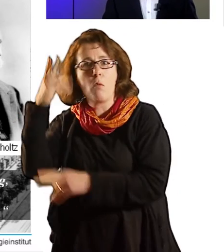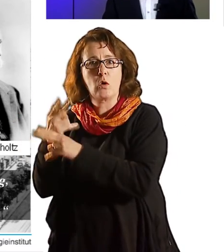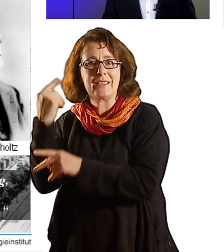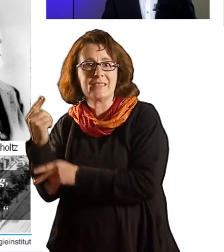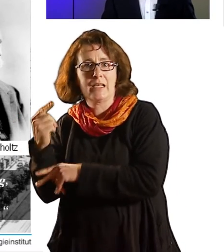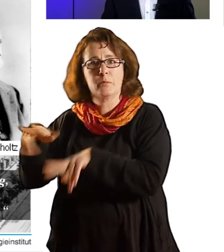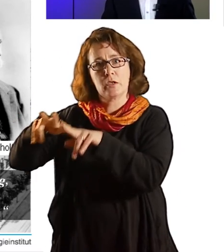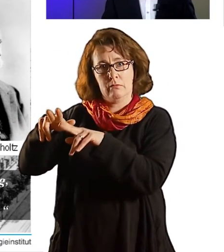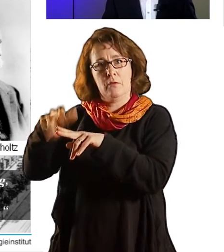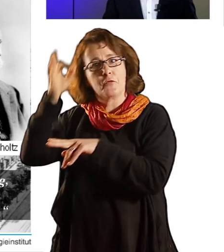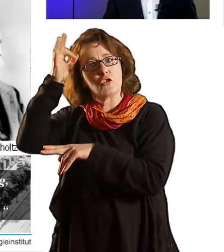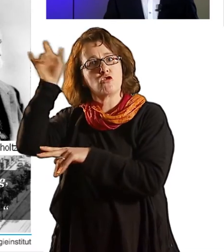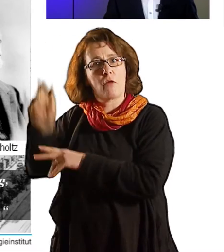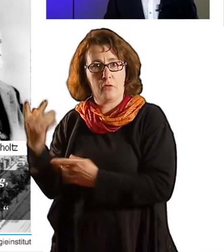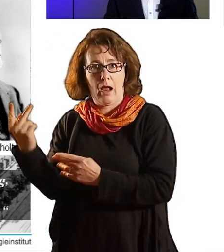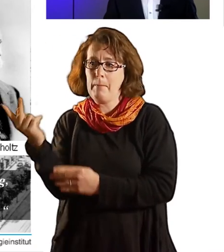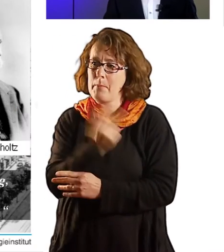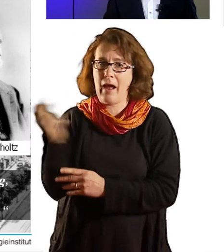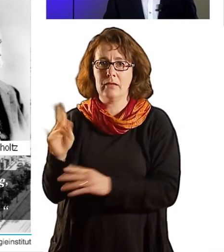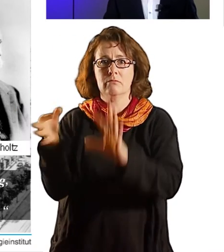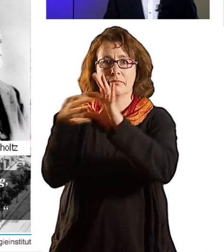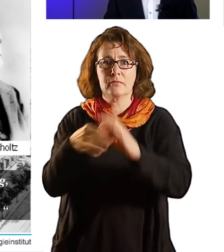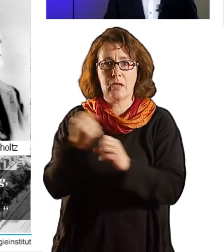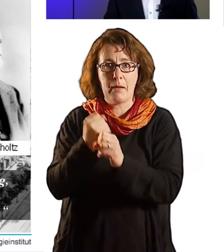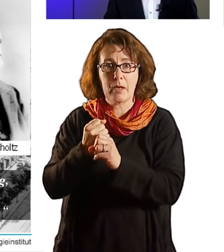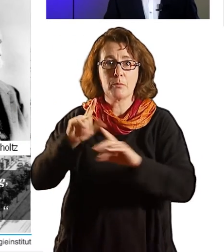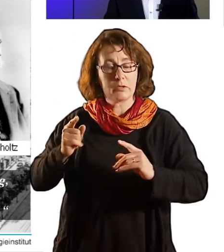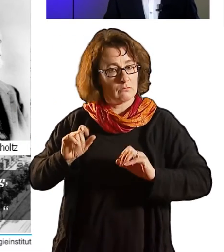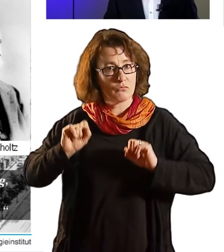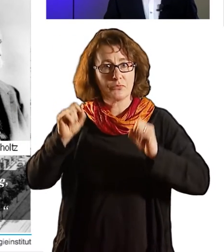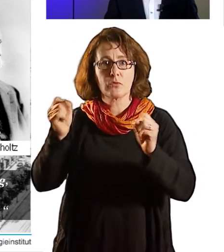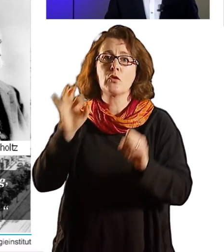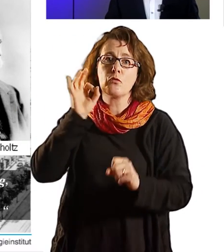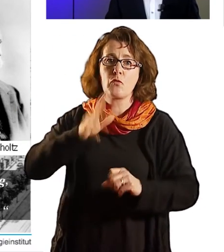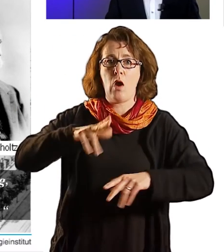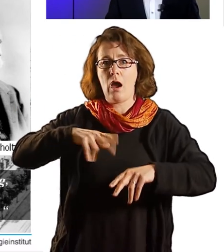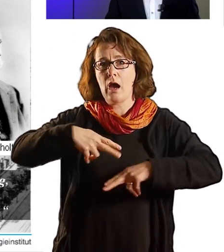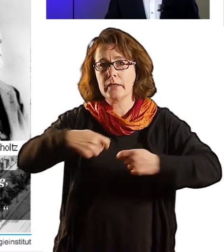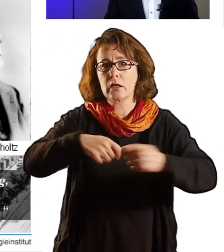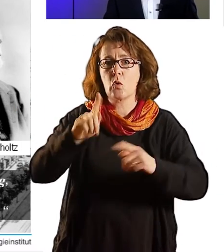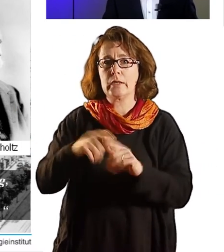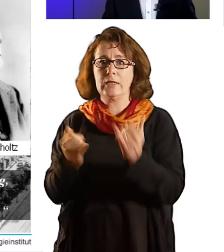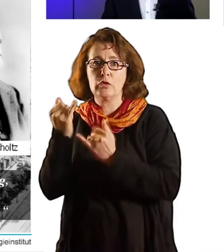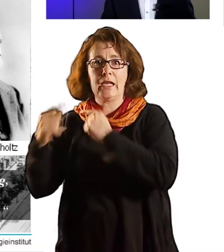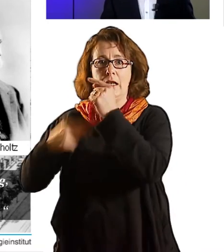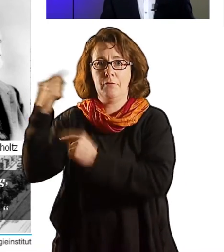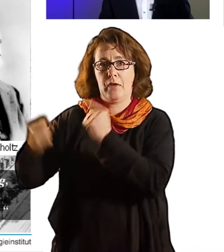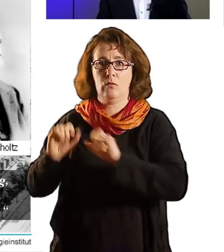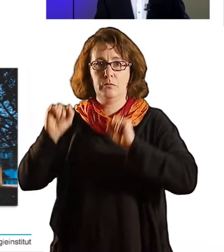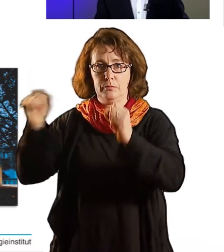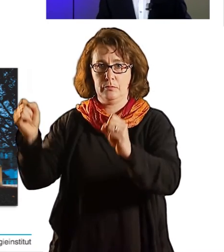prägten, illustriert die besondere Bedeutung einer leistungsstarken Metrologie für Handel und industrielle Entwicklung, damals, heute und